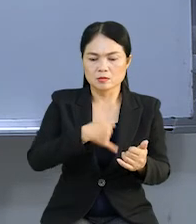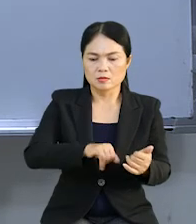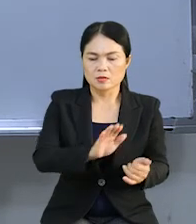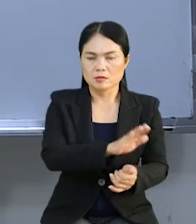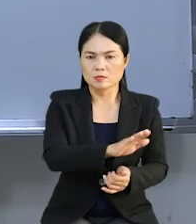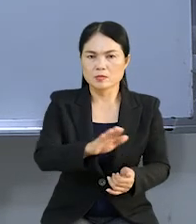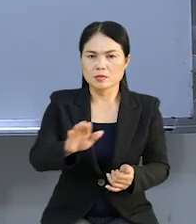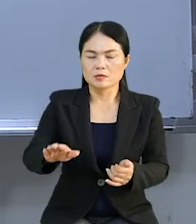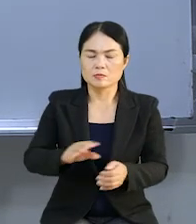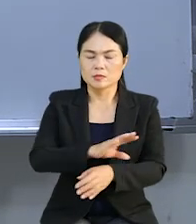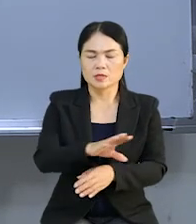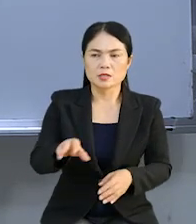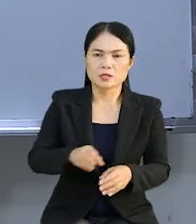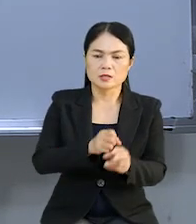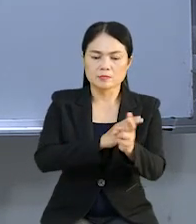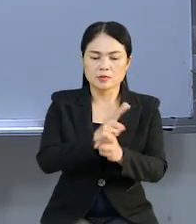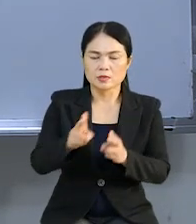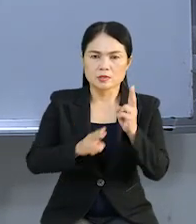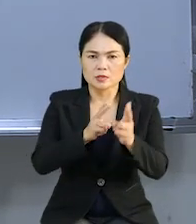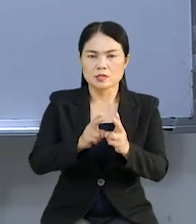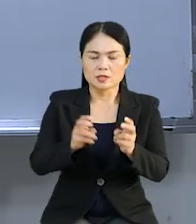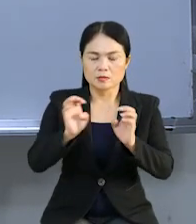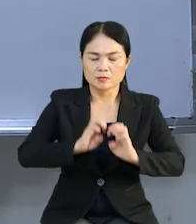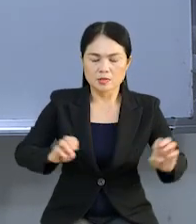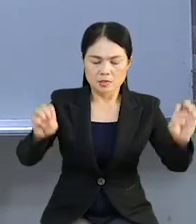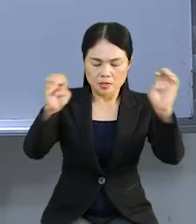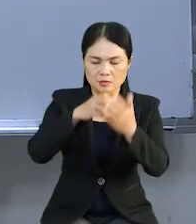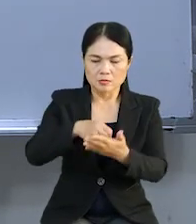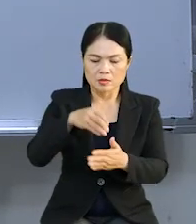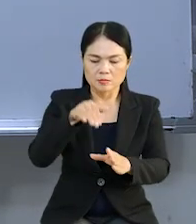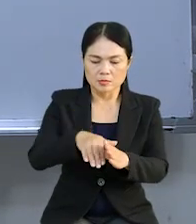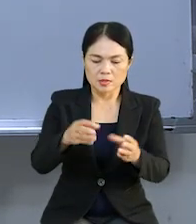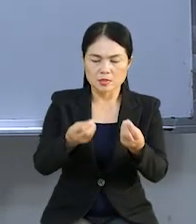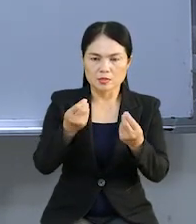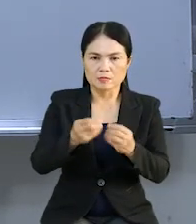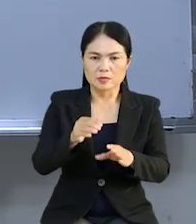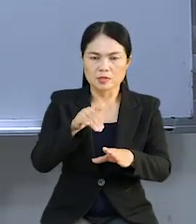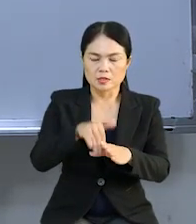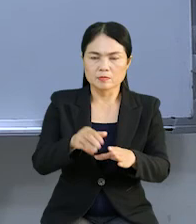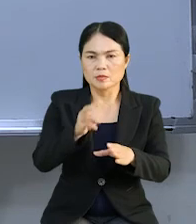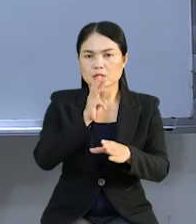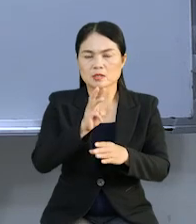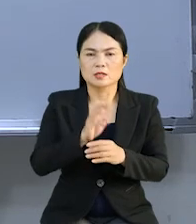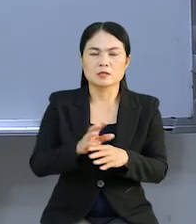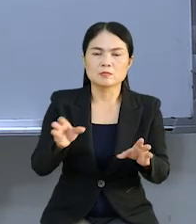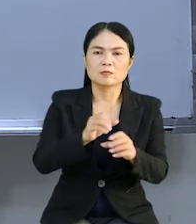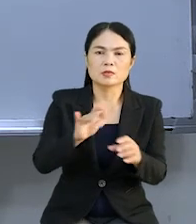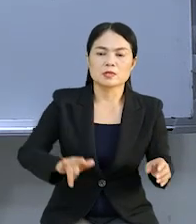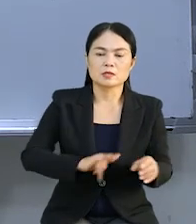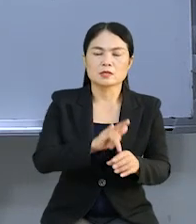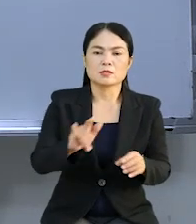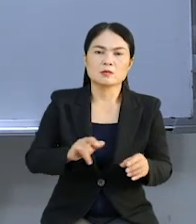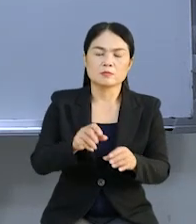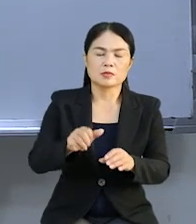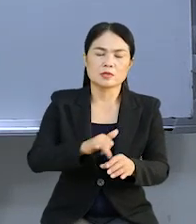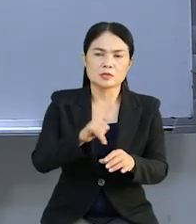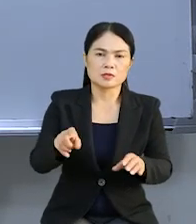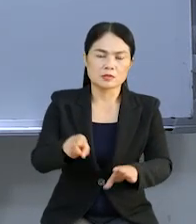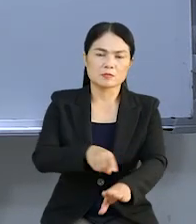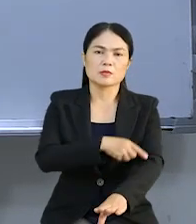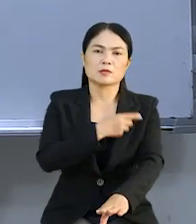ครบรูปเราจะรวมไทยและสาสัมบัติพรมจิตเตียงขนองได้เตียงขนองตึกอับบานกงวงจีเรียงเราโห